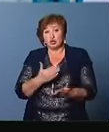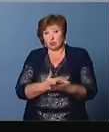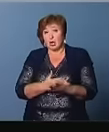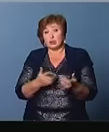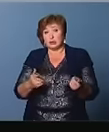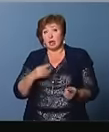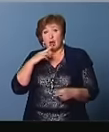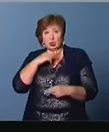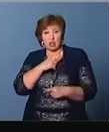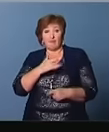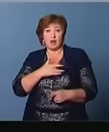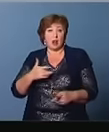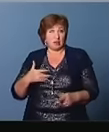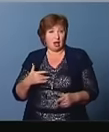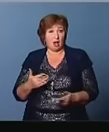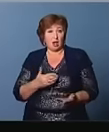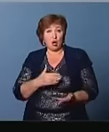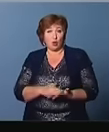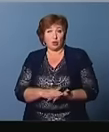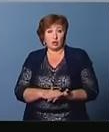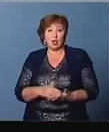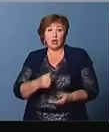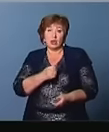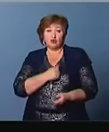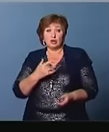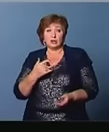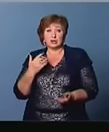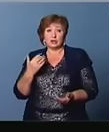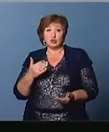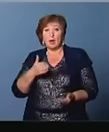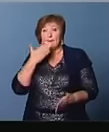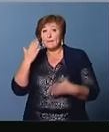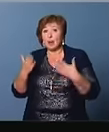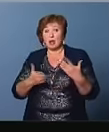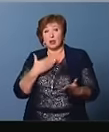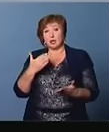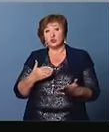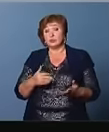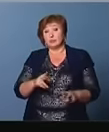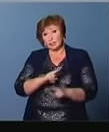пути. Но, к сожалению, состояние потом ухудшалось, нарастало. Вся эта клиническая картина.